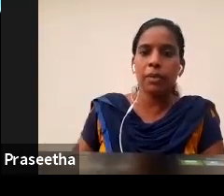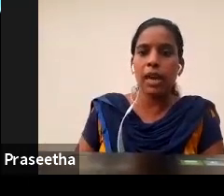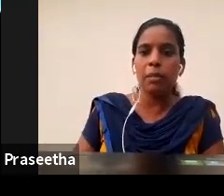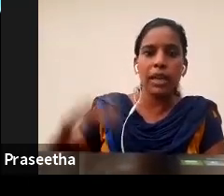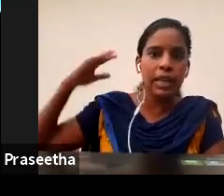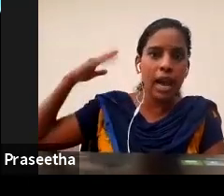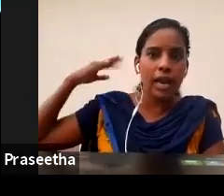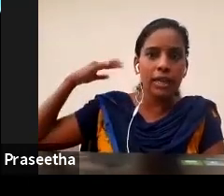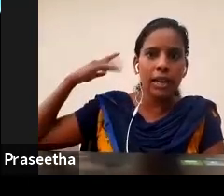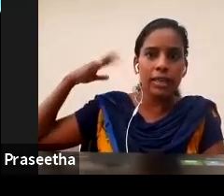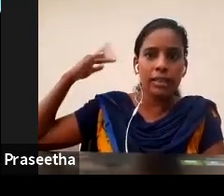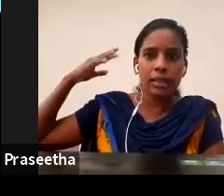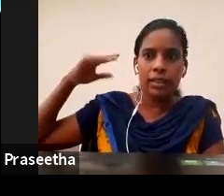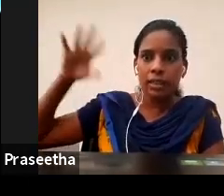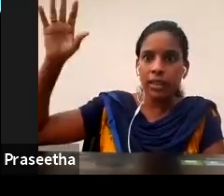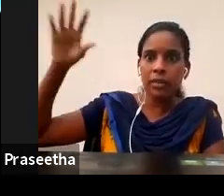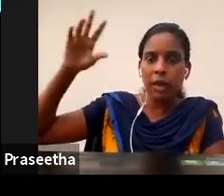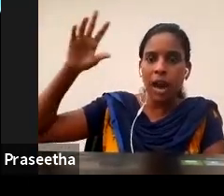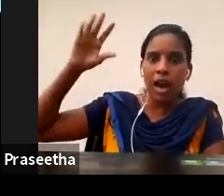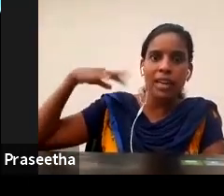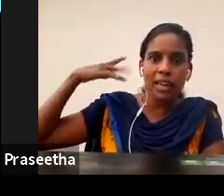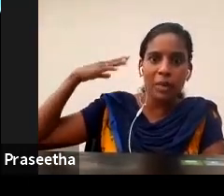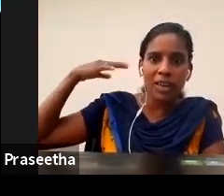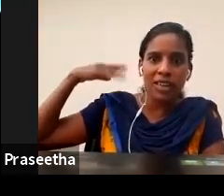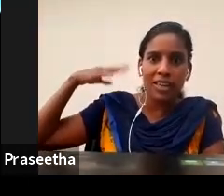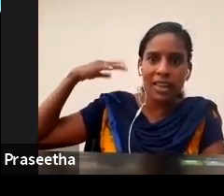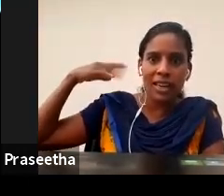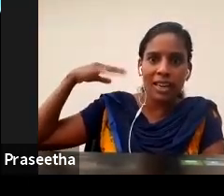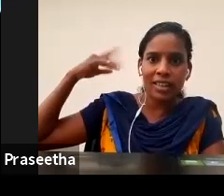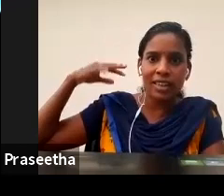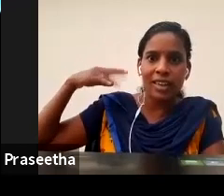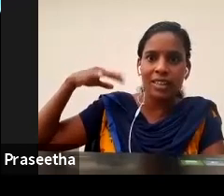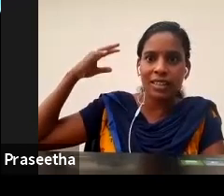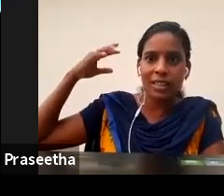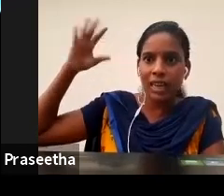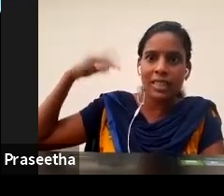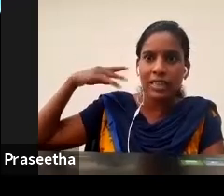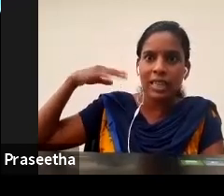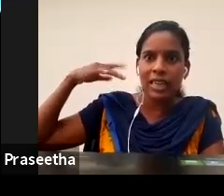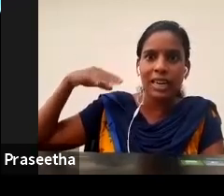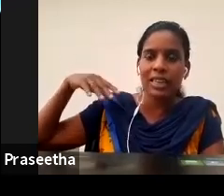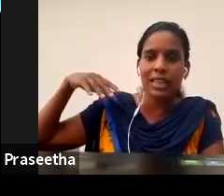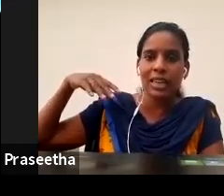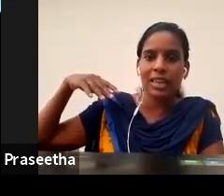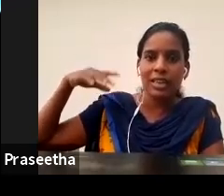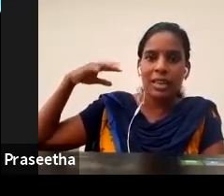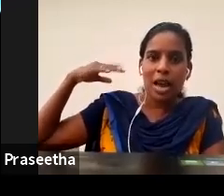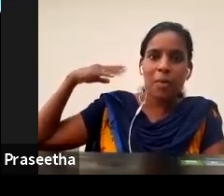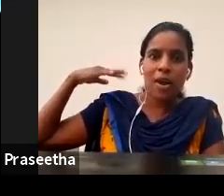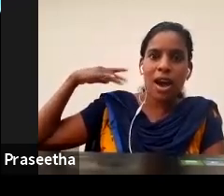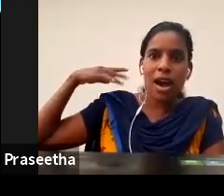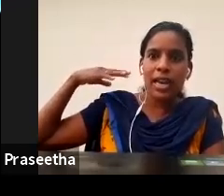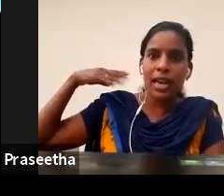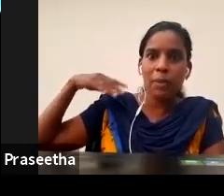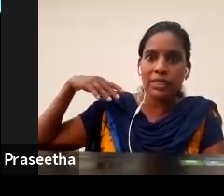ചെയ്യും കാരണം ഇല ഇതാണ് ഈ ആലിലൊക്കെ നമ്മൾ കണ്ടിട്ടില്ലേ ഇങ്ങനെ ഇളകുന്നത് ഇല സാധാരണ ഇങ്ങനെ ഇളകല്ലേ